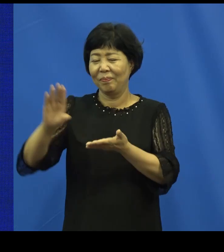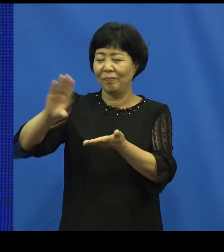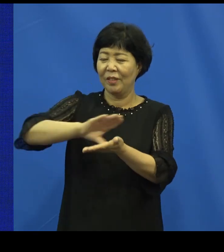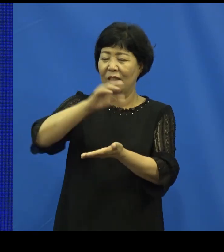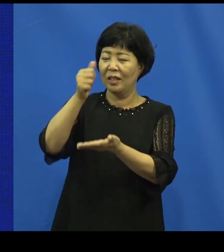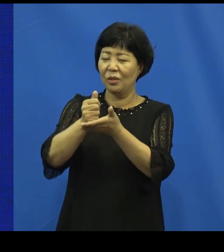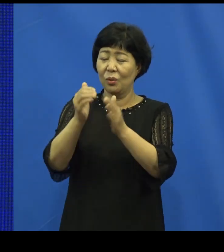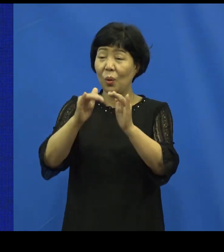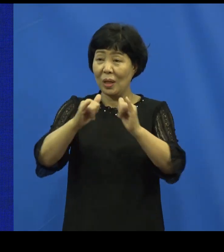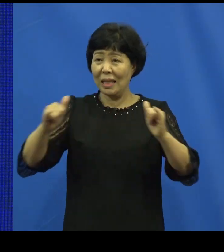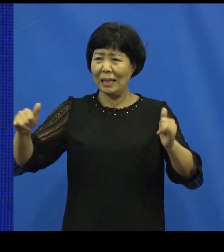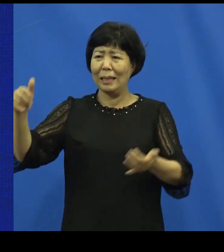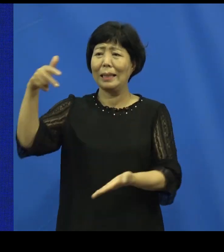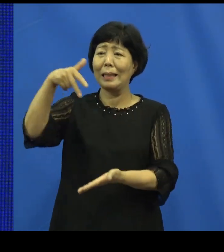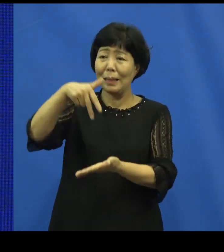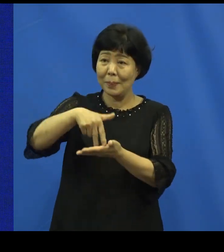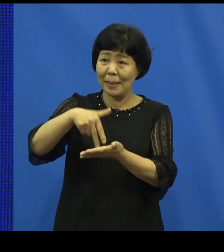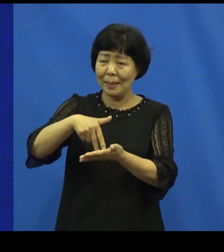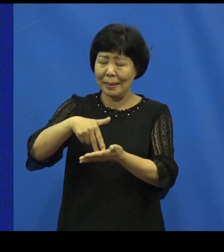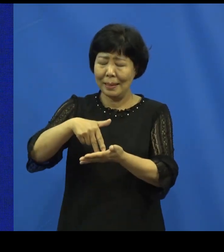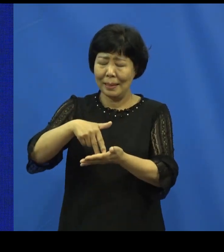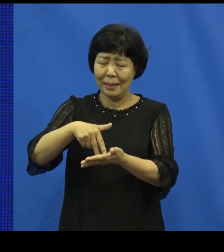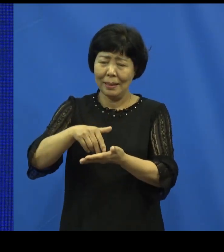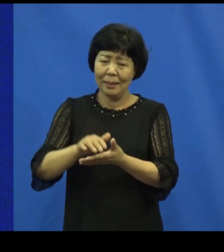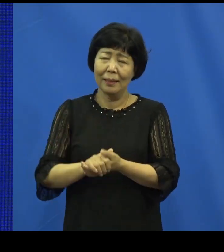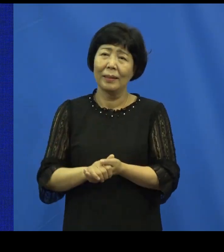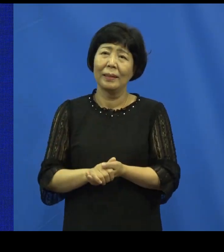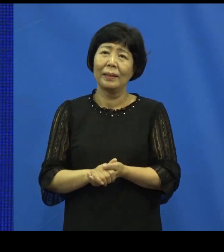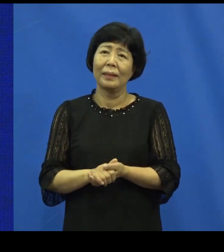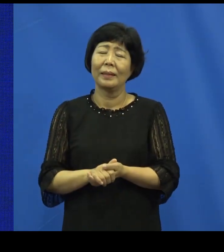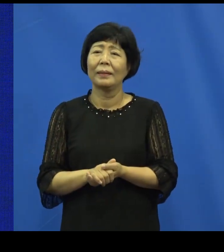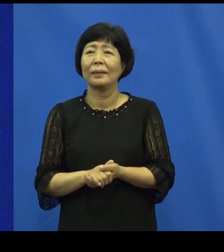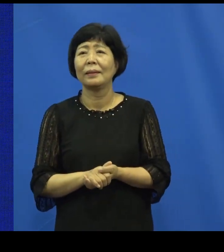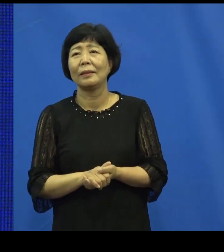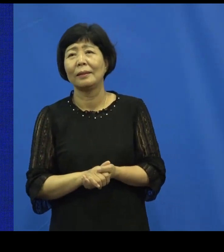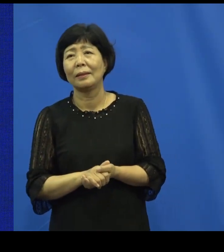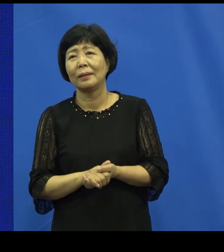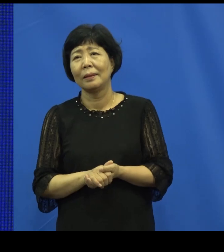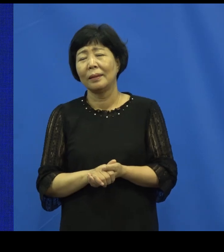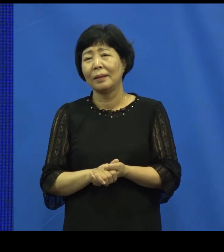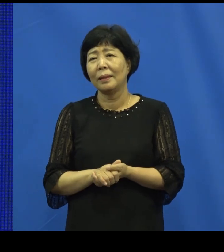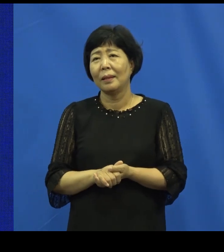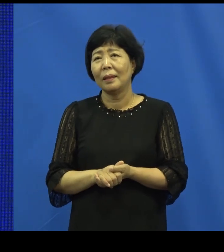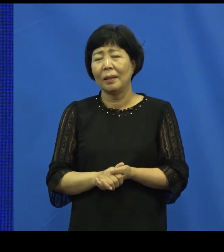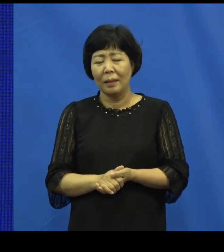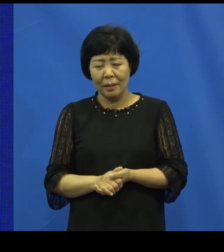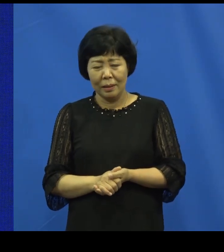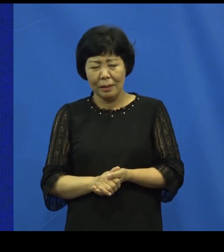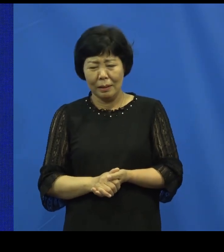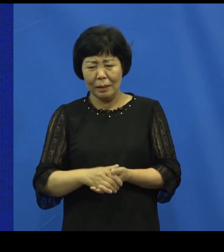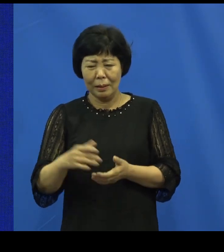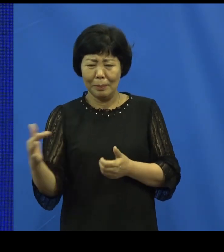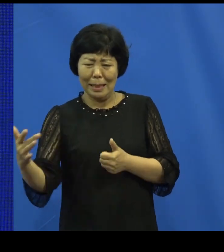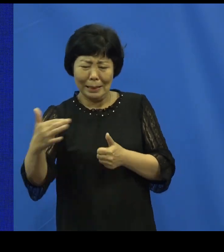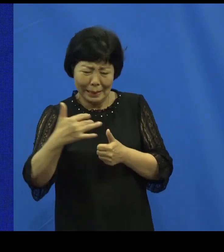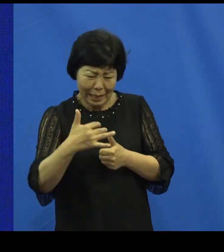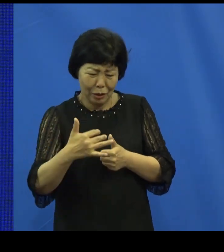그리스도인들로서 자신이 맡은 일에서 탁월함을 드러내면 그대로 인정만 해주는 게 아니에요. 시비를 걸고 불때처럼 달려듭니다.